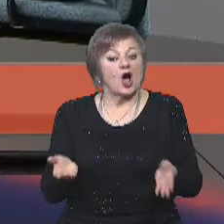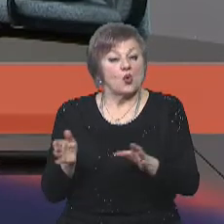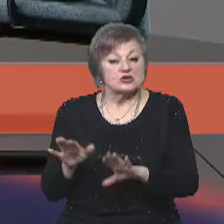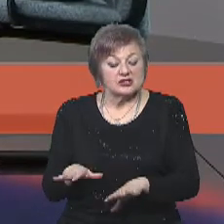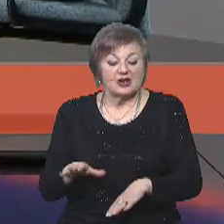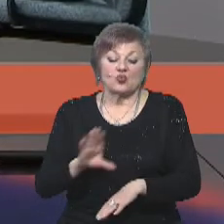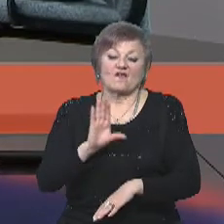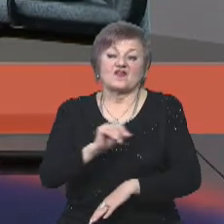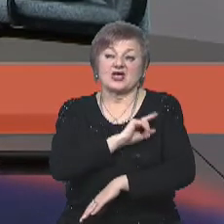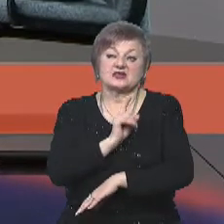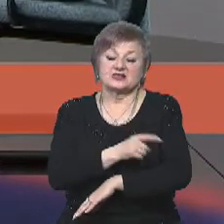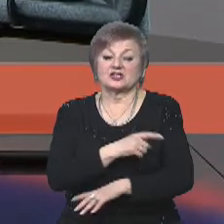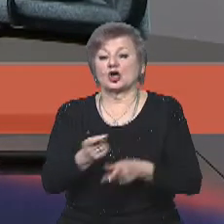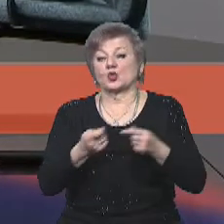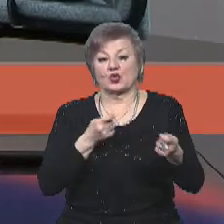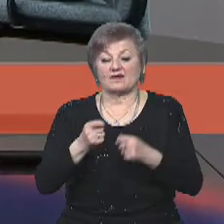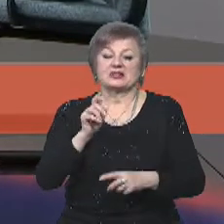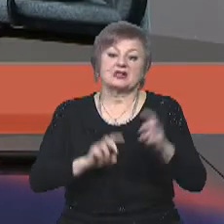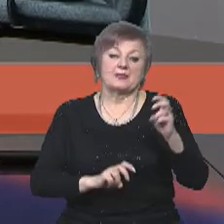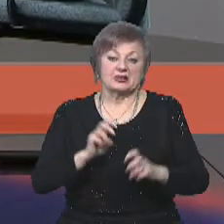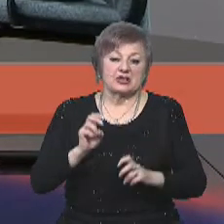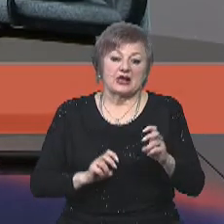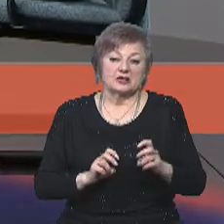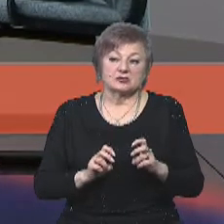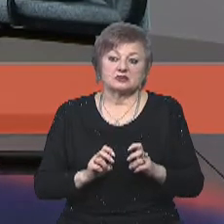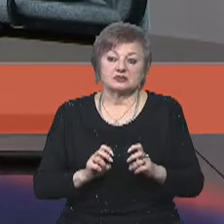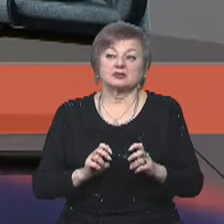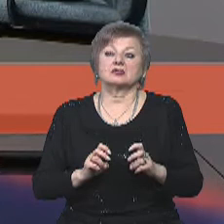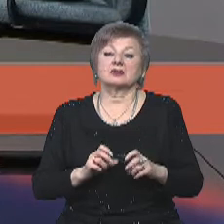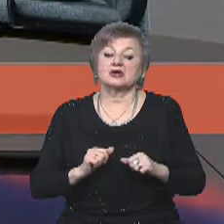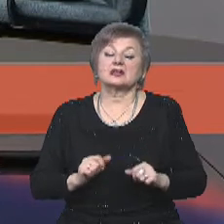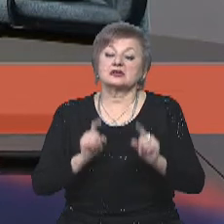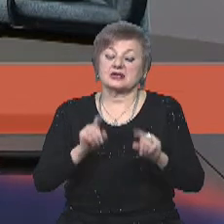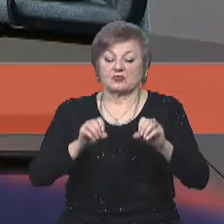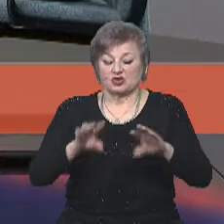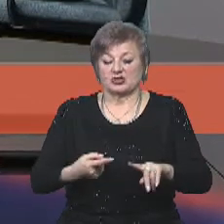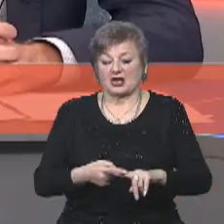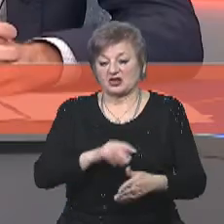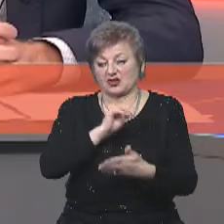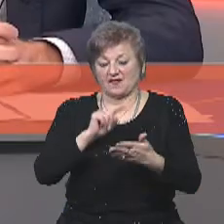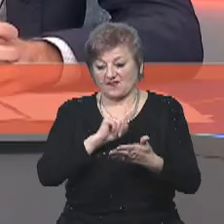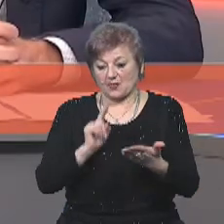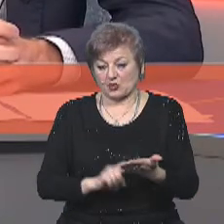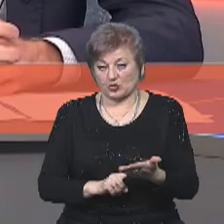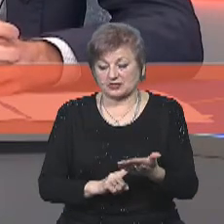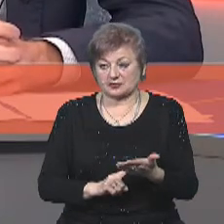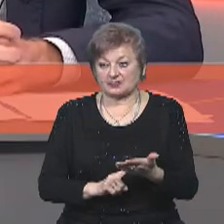в силах руководителям предприятий и самим порешать эти вопросы, если бы у них не было вот